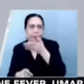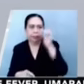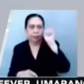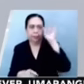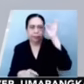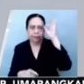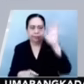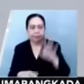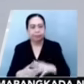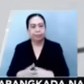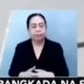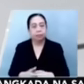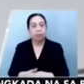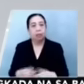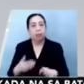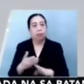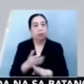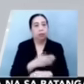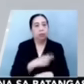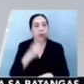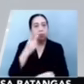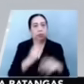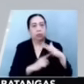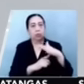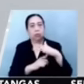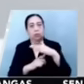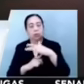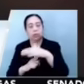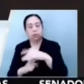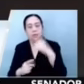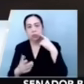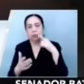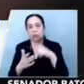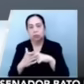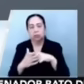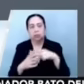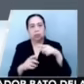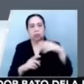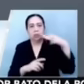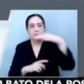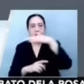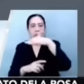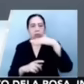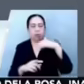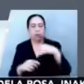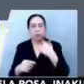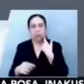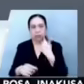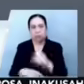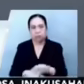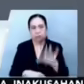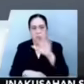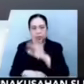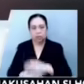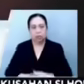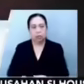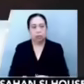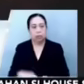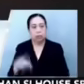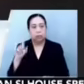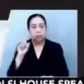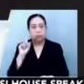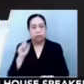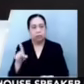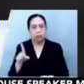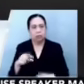dalawang helicopter ng pulisya ang namataan namang lumipad sa ibabaw ng compound kaninang umaga. Ang isa, sobrang